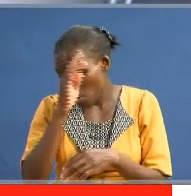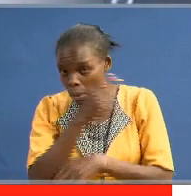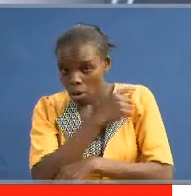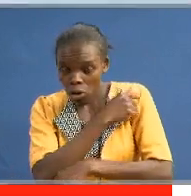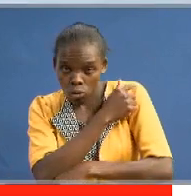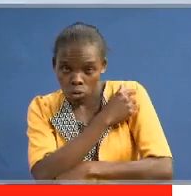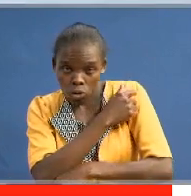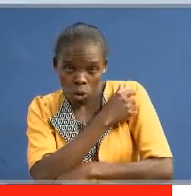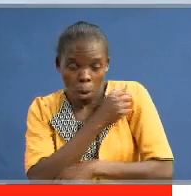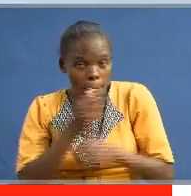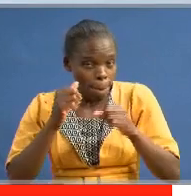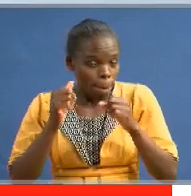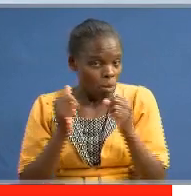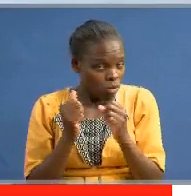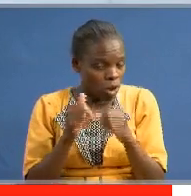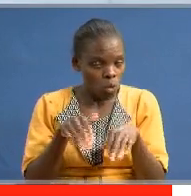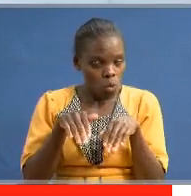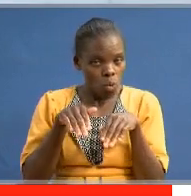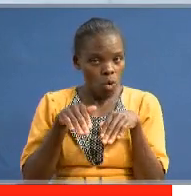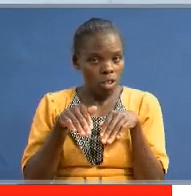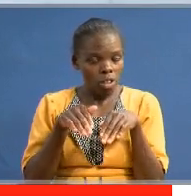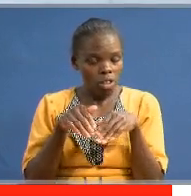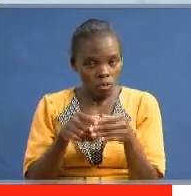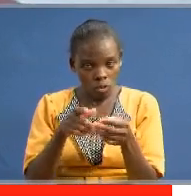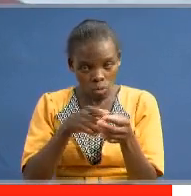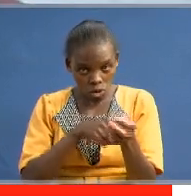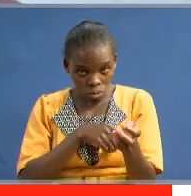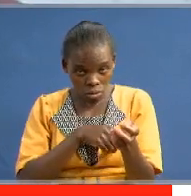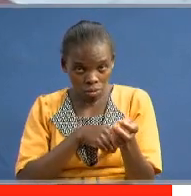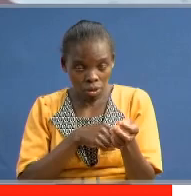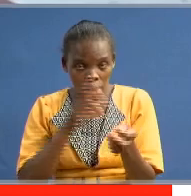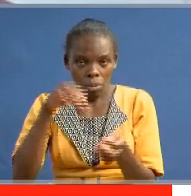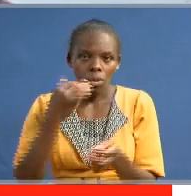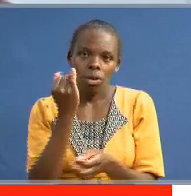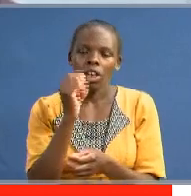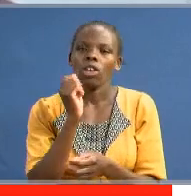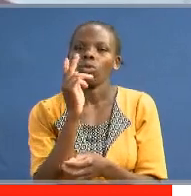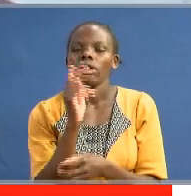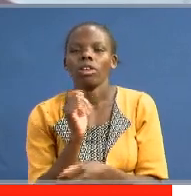Referral Hospital mortuary awaiting postmortem. Jamaki Boy, KUTV.